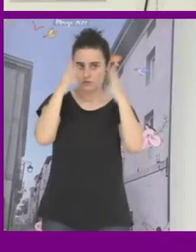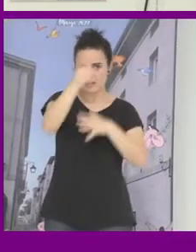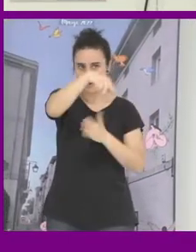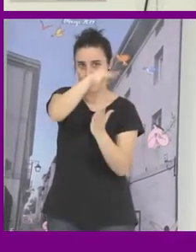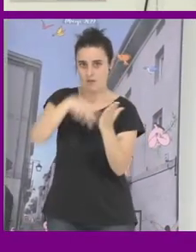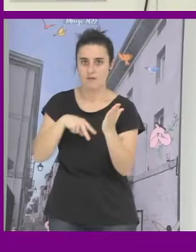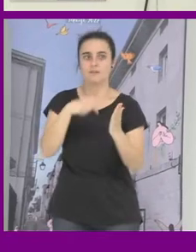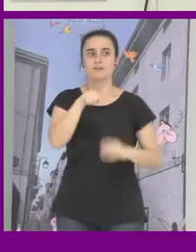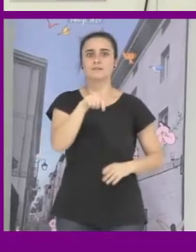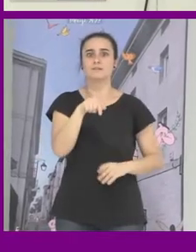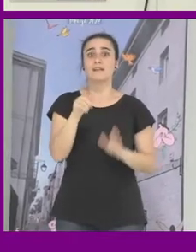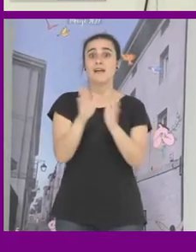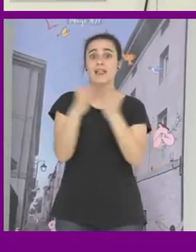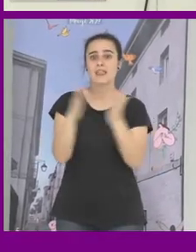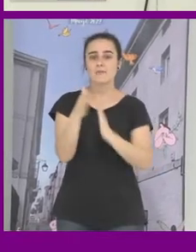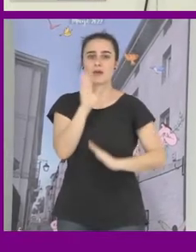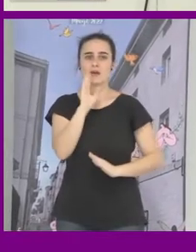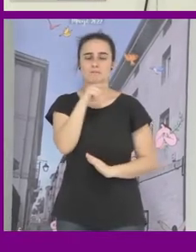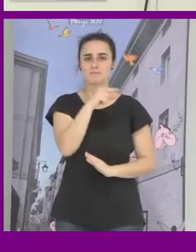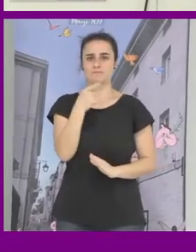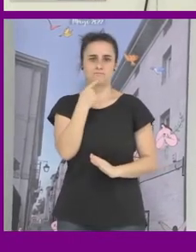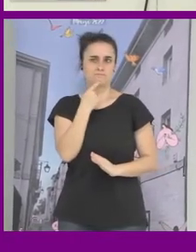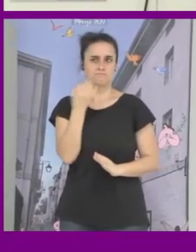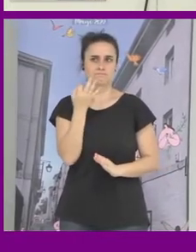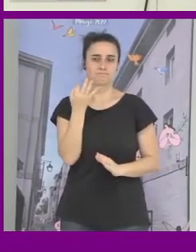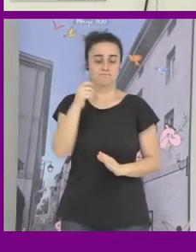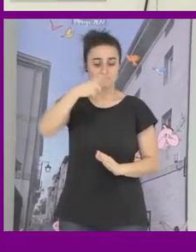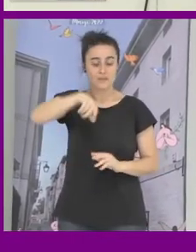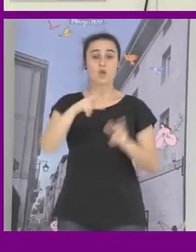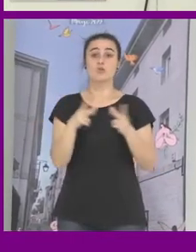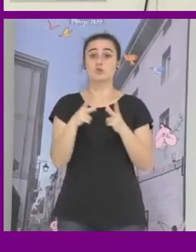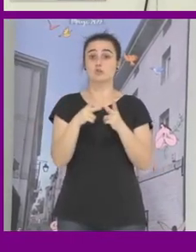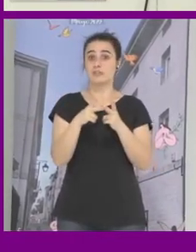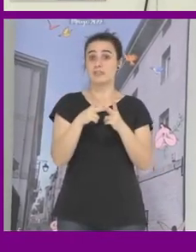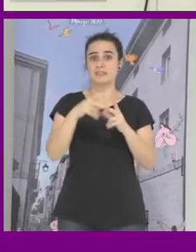berak, bueno, gogora ekartzen du, ba, gure gizarte patriarkalean